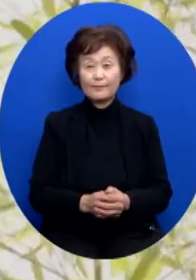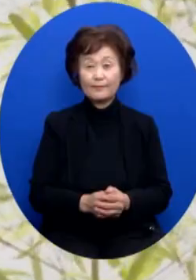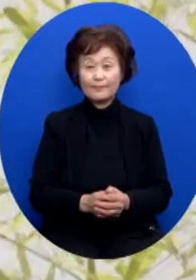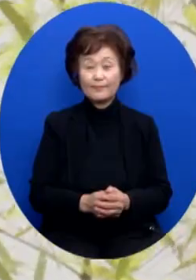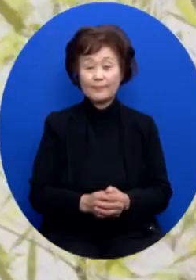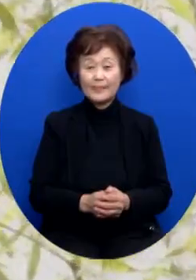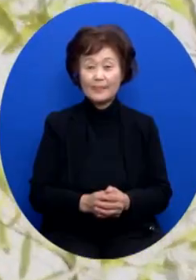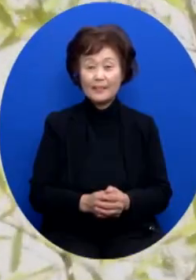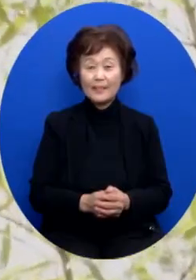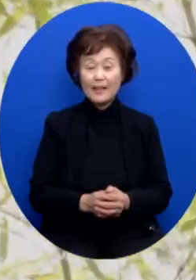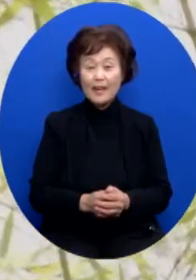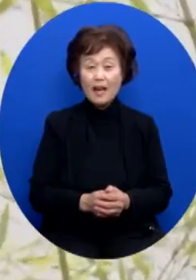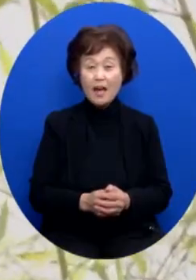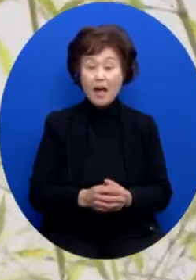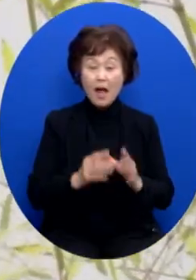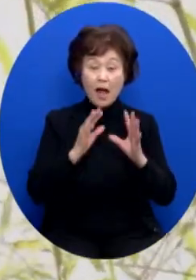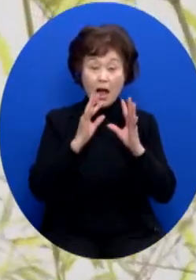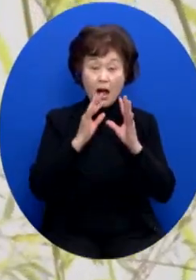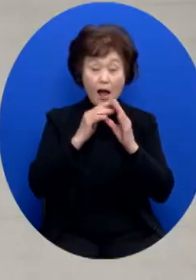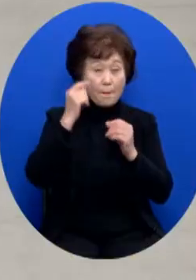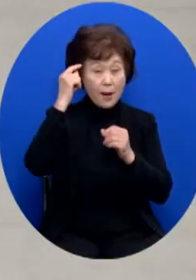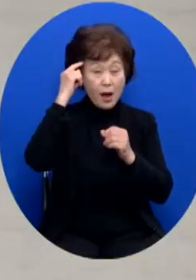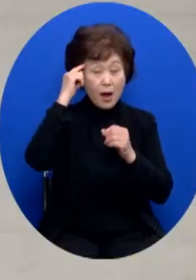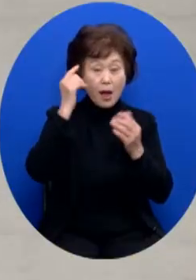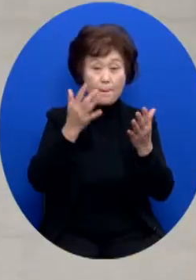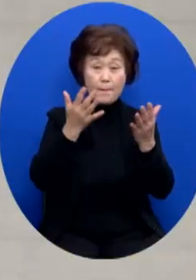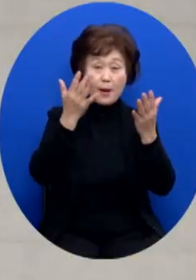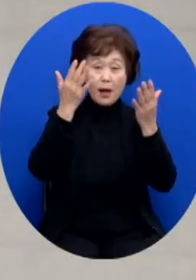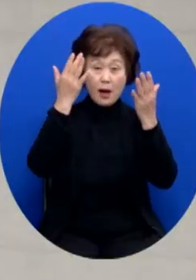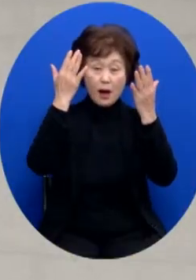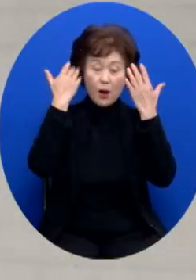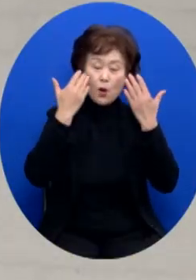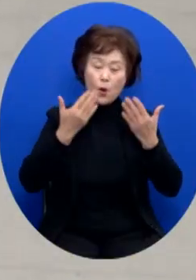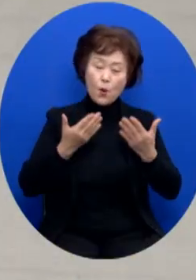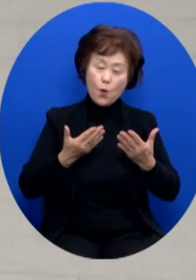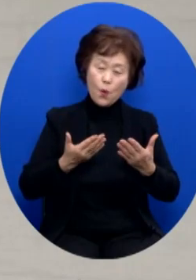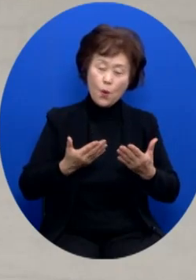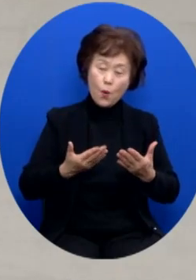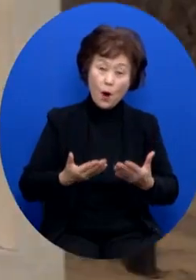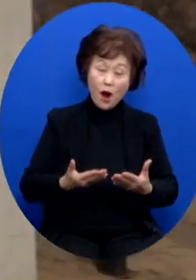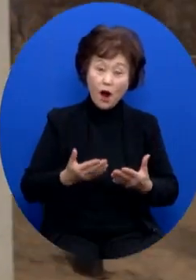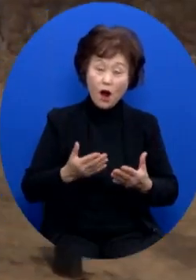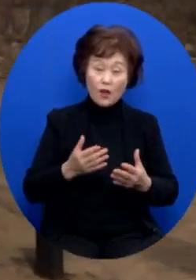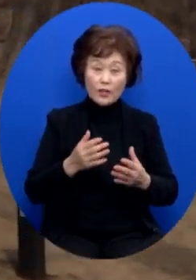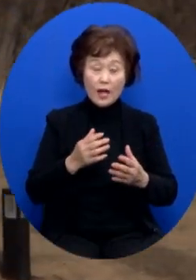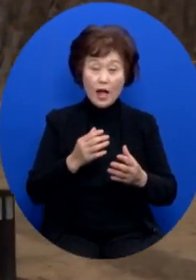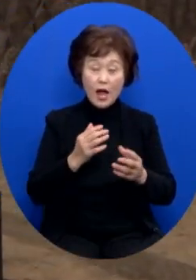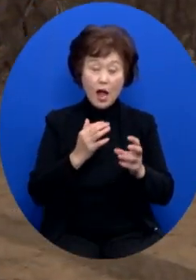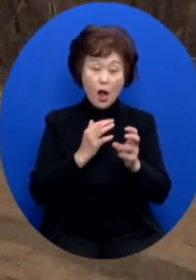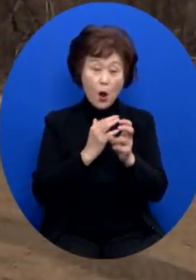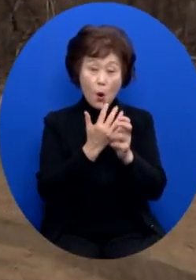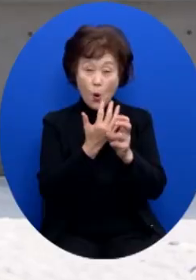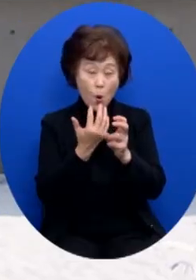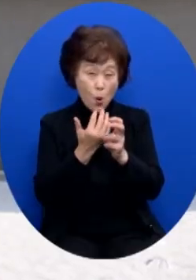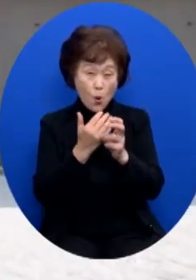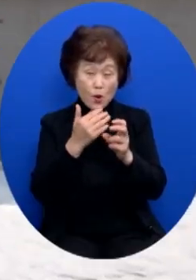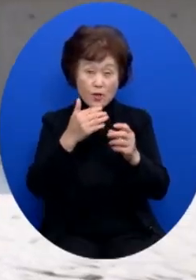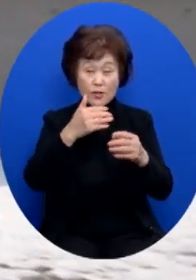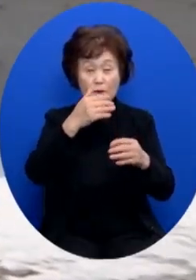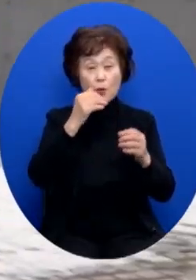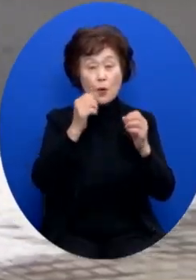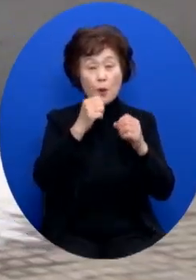봤습니다 염을 흡수하는 자연의 고요 묵상하는듯한 콘크리트의 살결 계단을 타고 올라가면